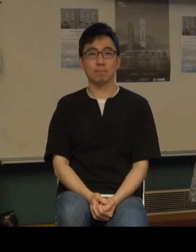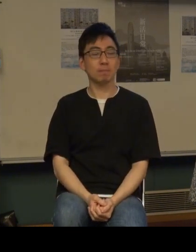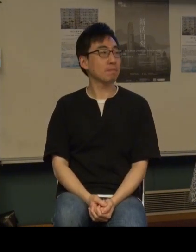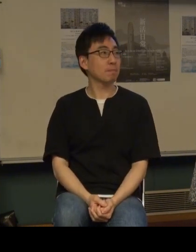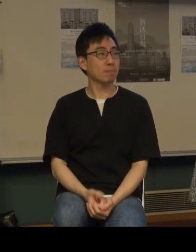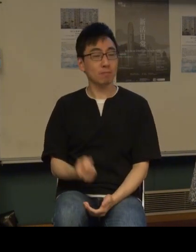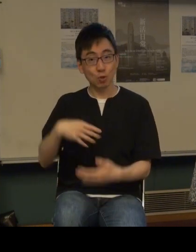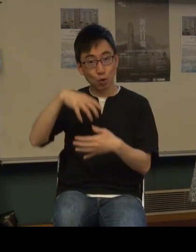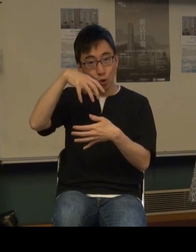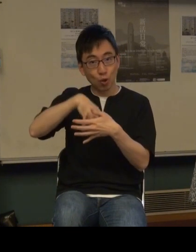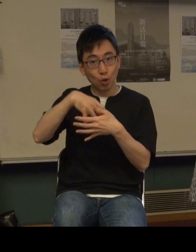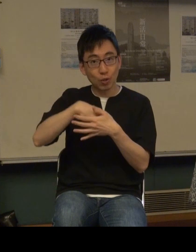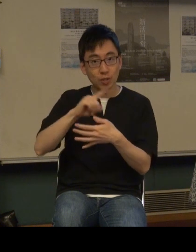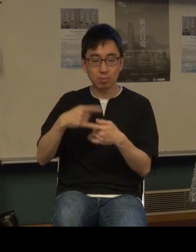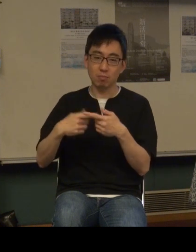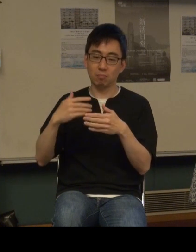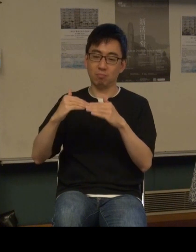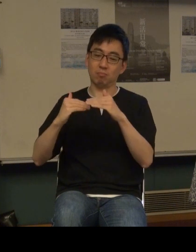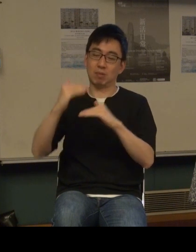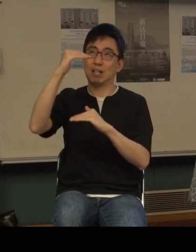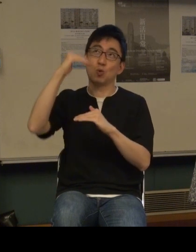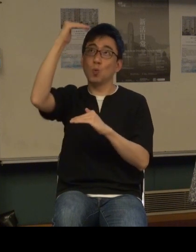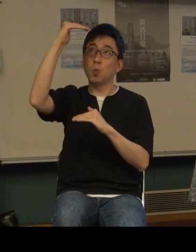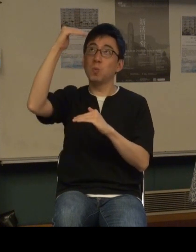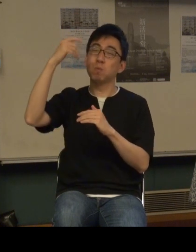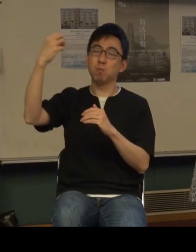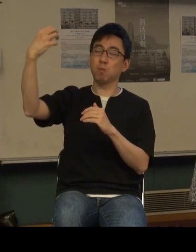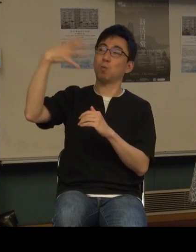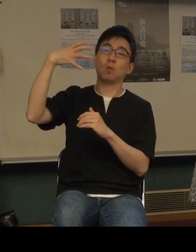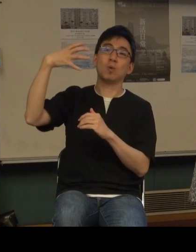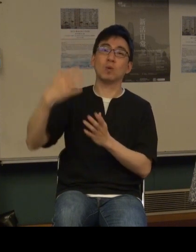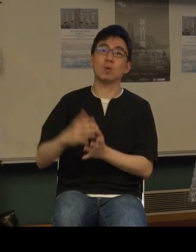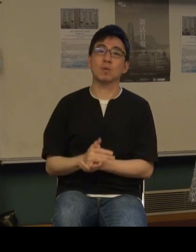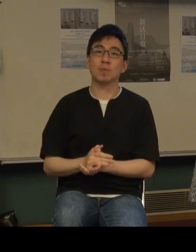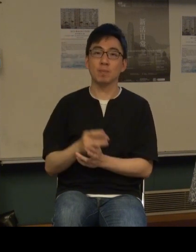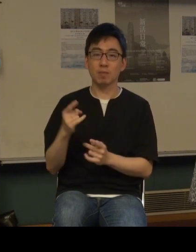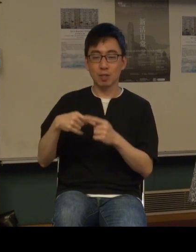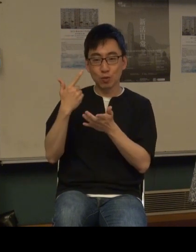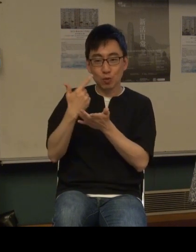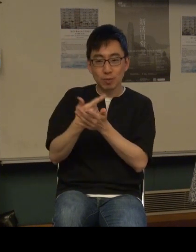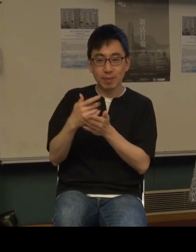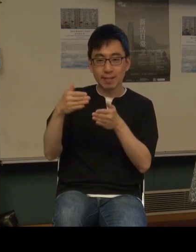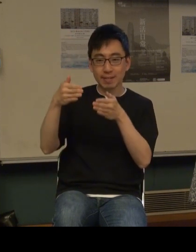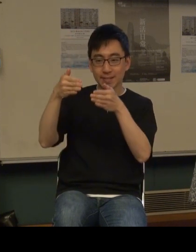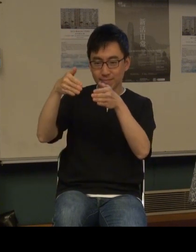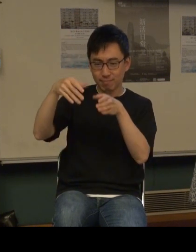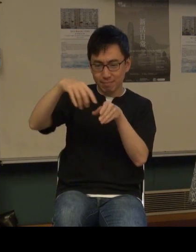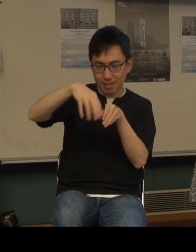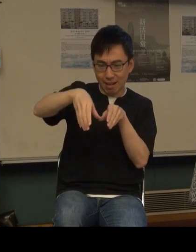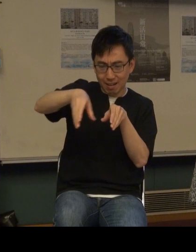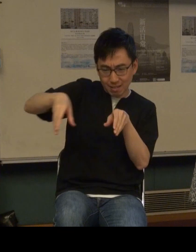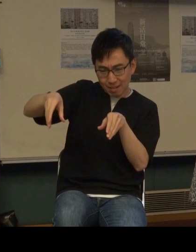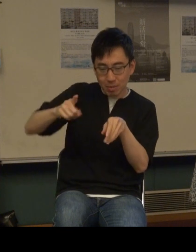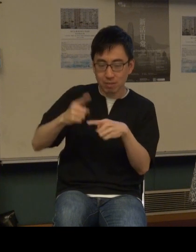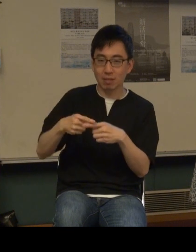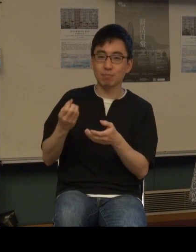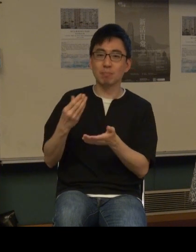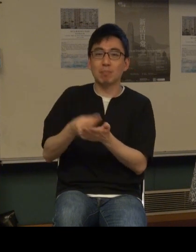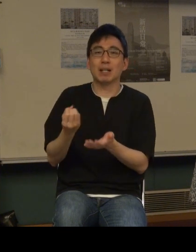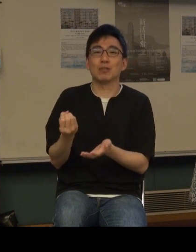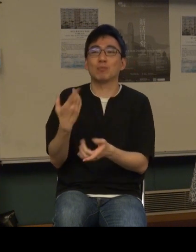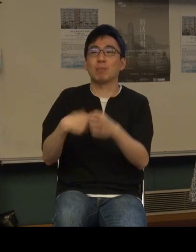咁啊，入邊咧就好高樓底，好光猛嘅。咁啊，最主要咧就係呢啲打斜嗰啲咧，其實係菜檔嚟嘅嚇。咁佢哋就擺